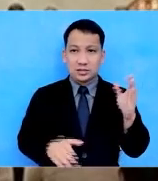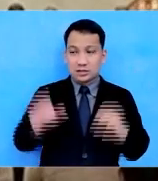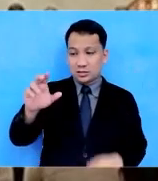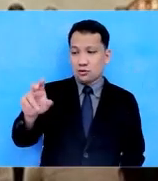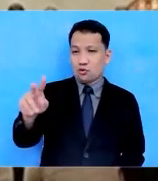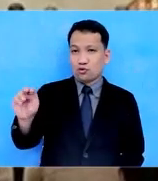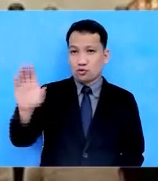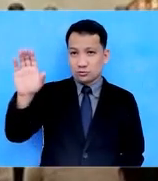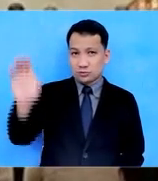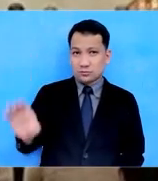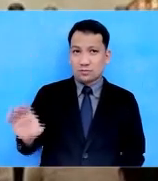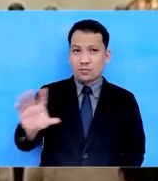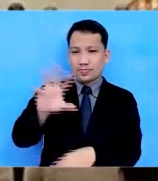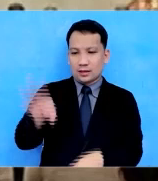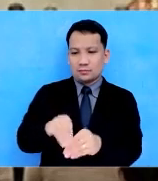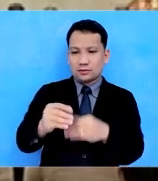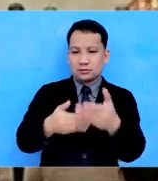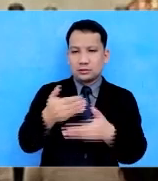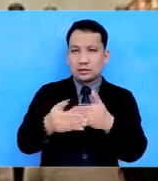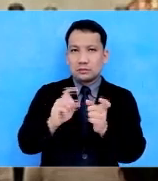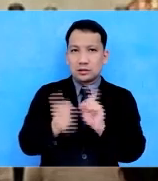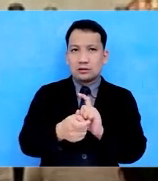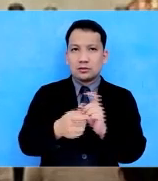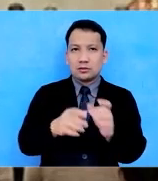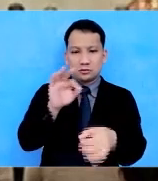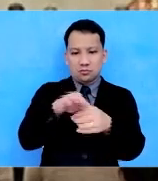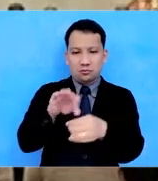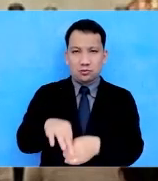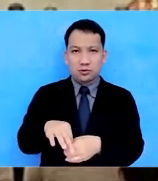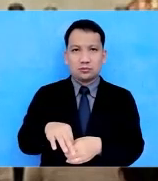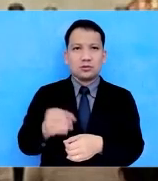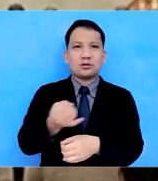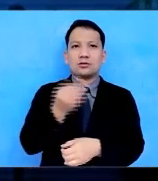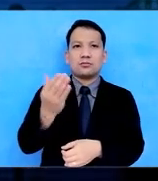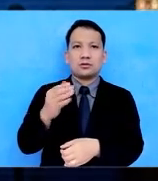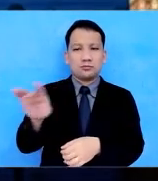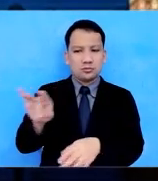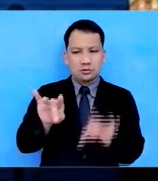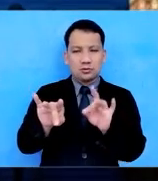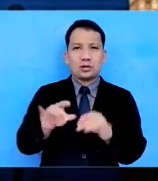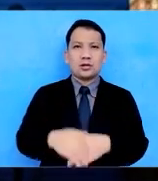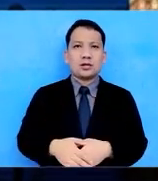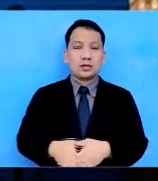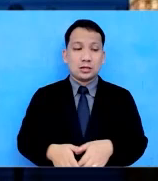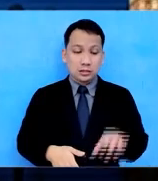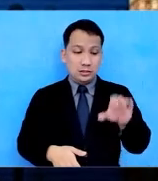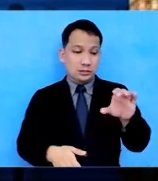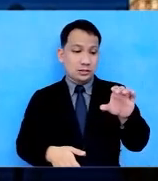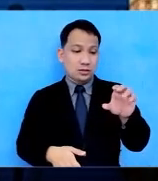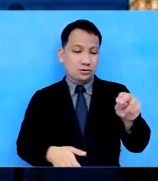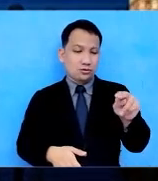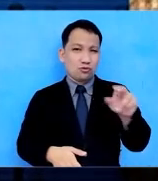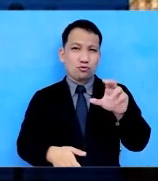sa mga delegadong magbabalangkas sa mga amyenda ay ihahalal habang may ilan ding itatalaga. Sa Constituent Assembly naman ay tinutulak ni Padilla